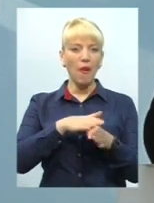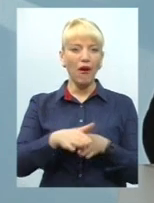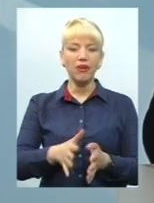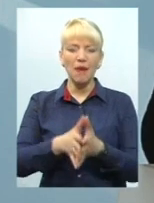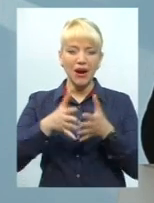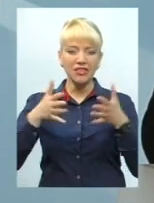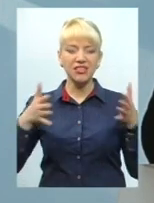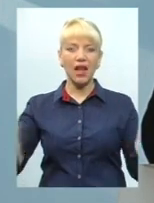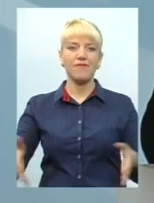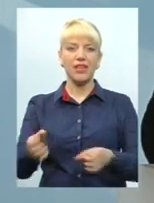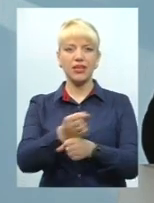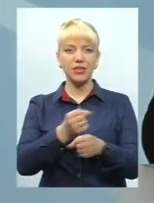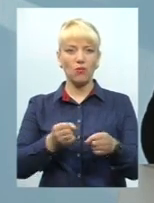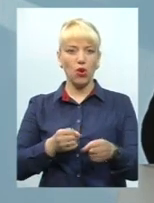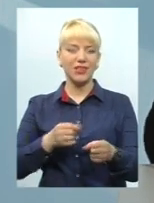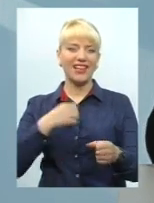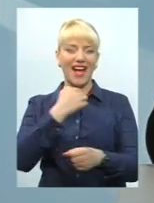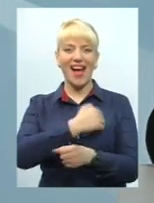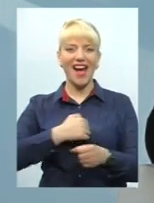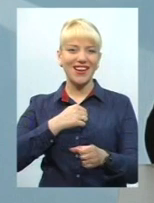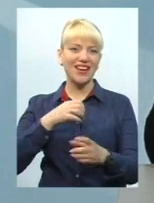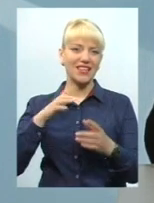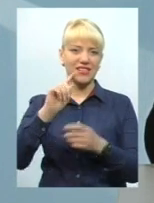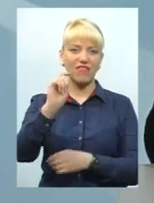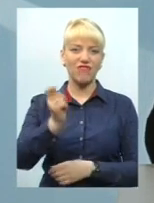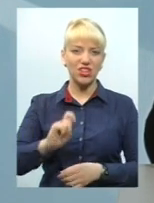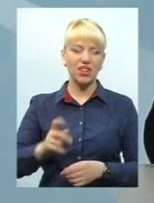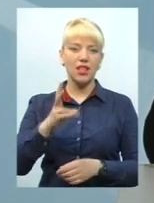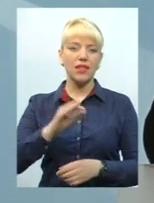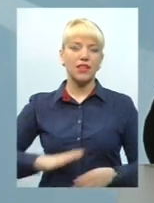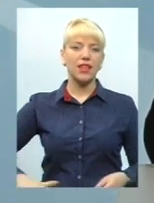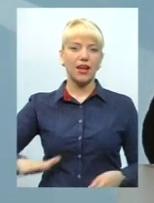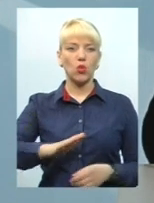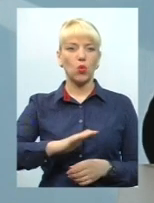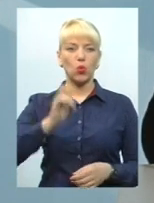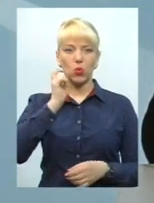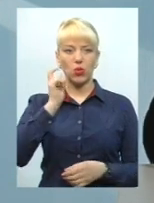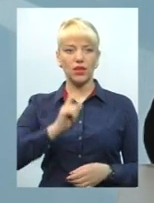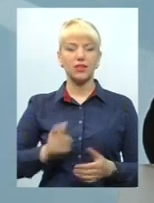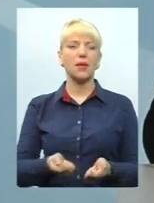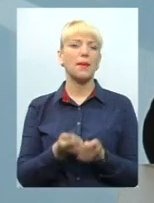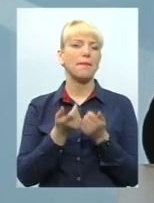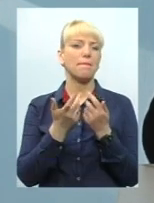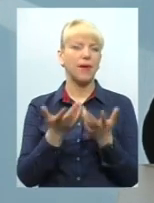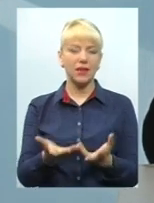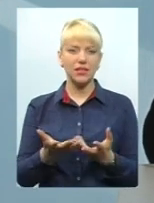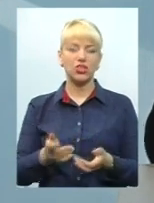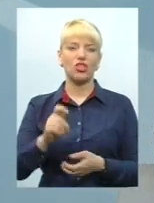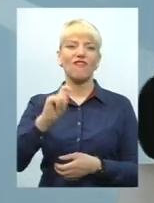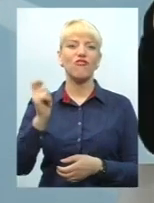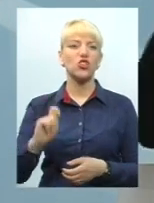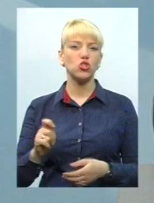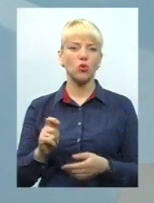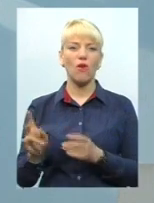повномасштабних збройних агресій, війни, ми можемо сказати, на території України, і безліч військових провокацій, які,